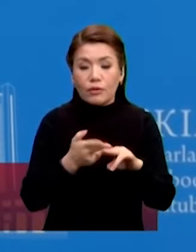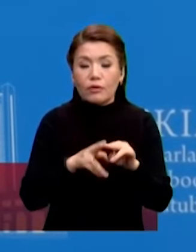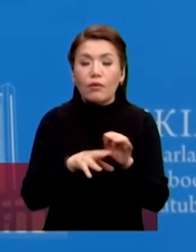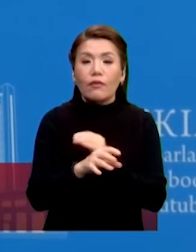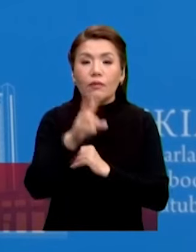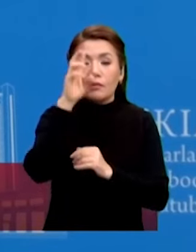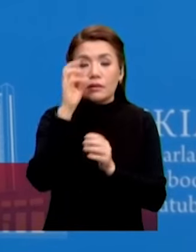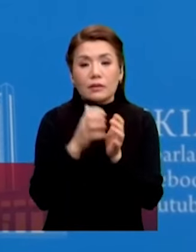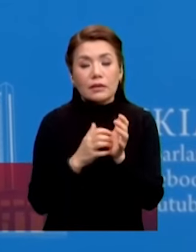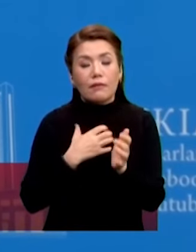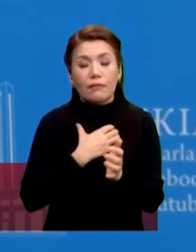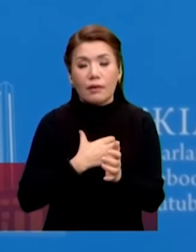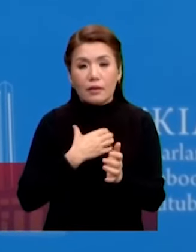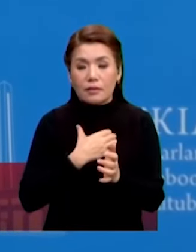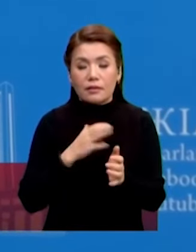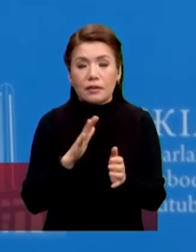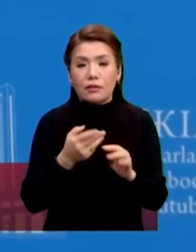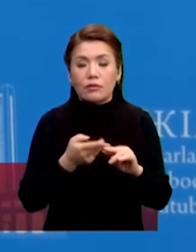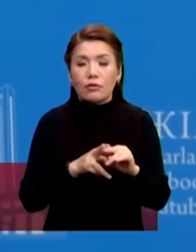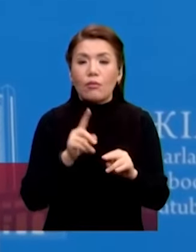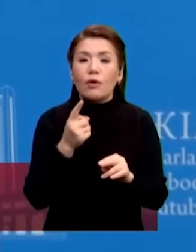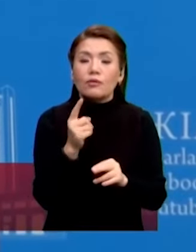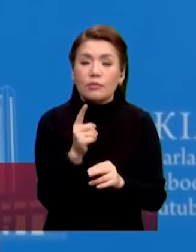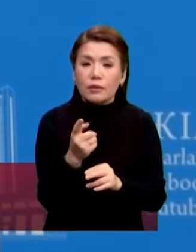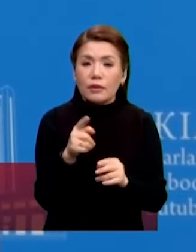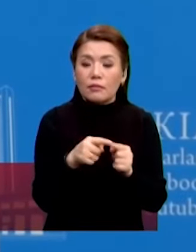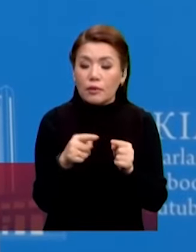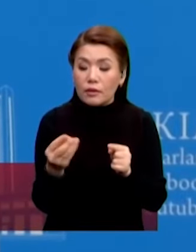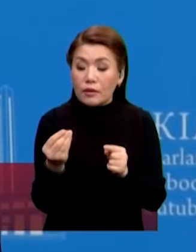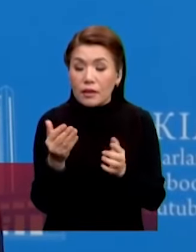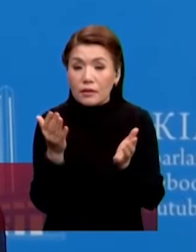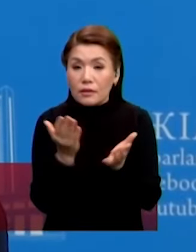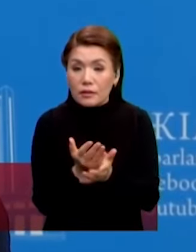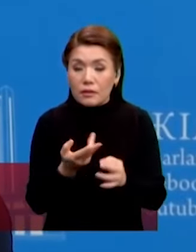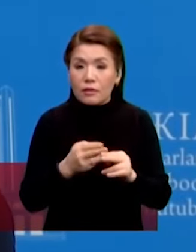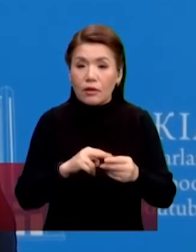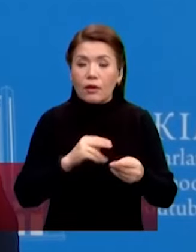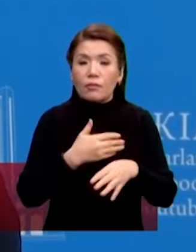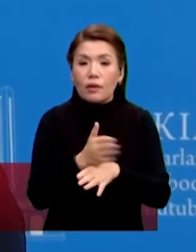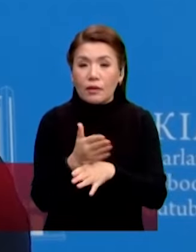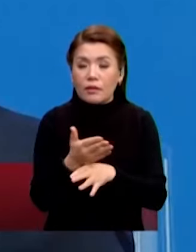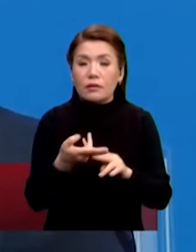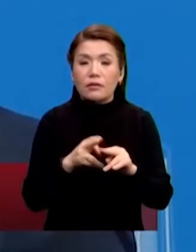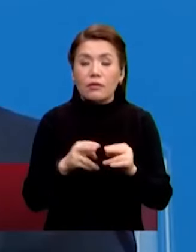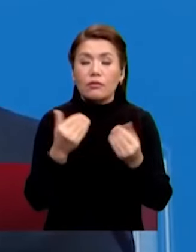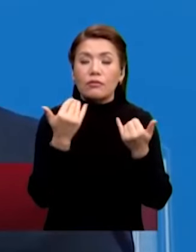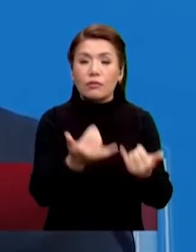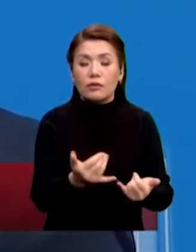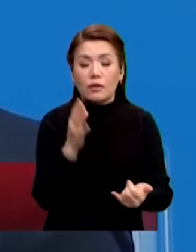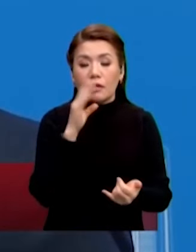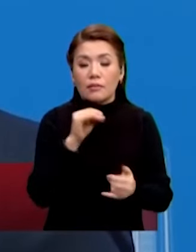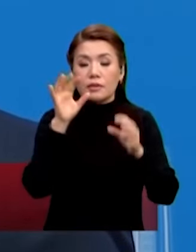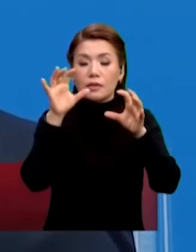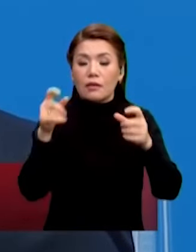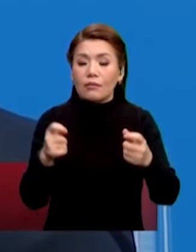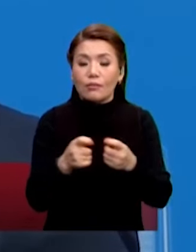тапшылығы аса өткір мәселе деп ойламаймын. Себебі оның нақты көлемі емес, жалпы ішкі өнімге шаққандағы үлесі маңызды. Бұл тұрғыда ешқандай